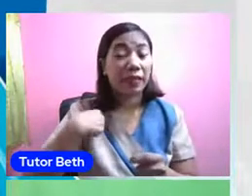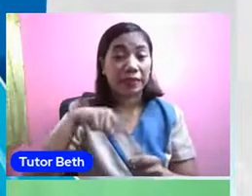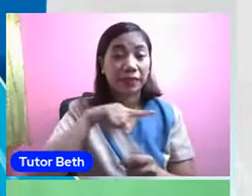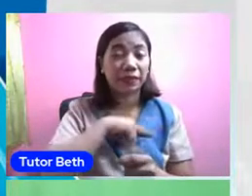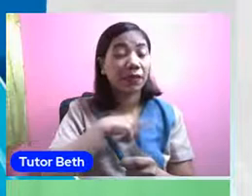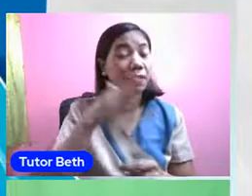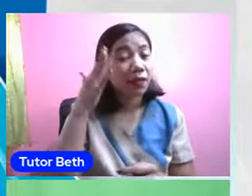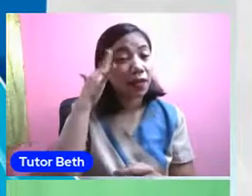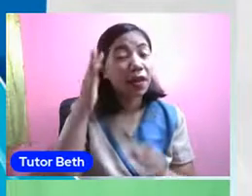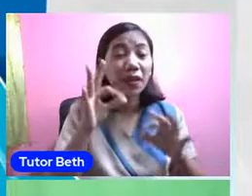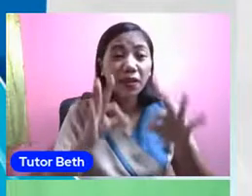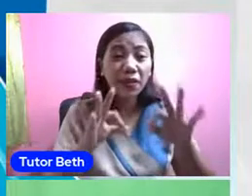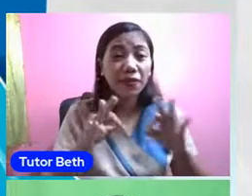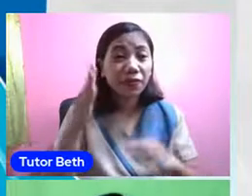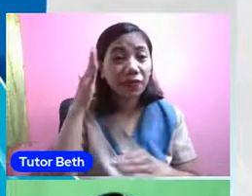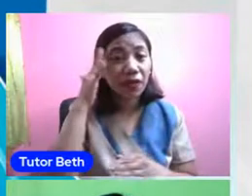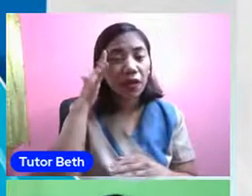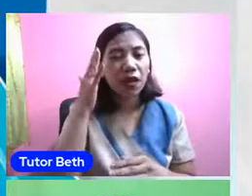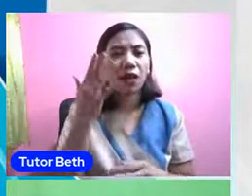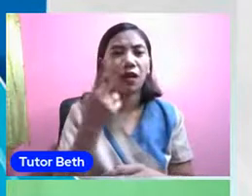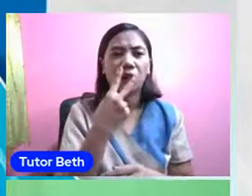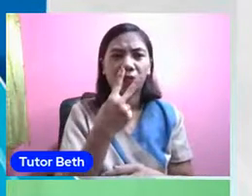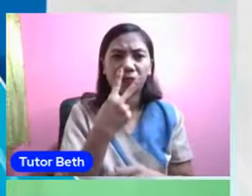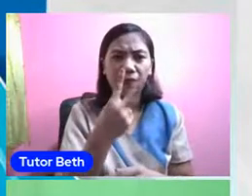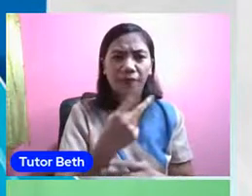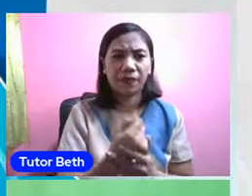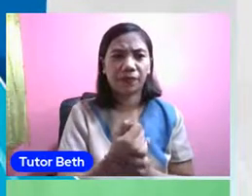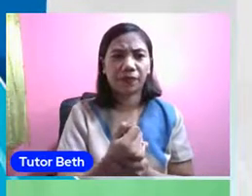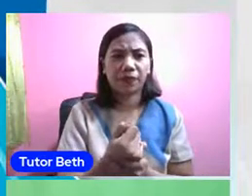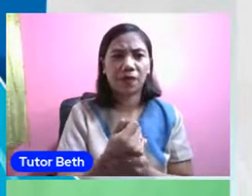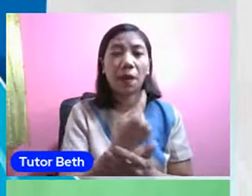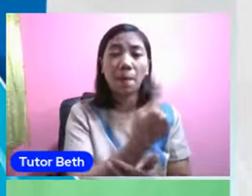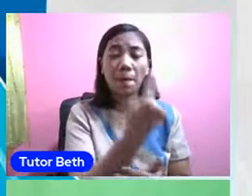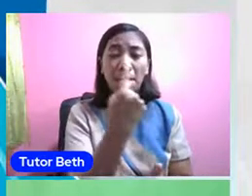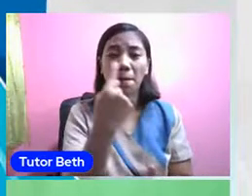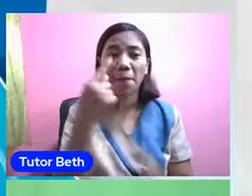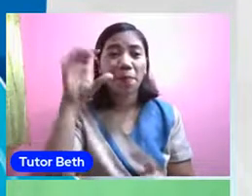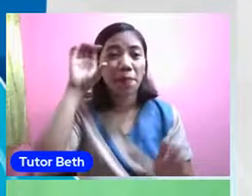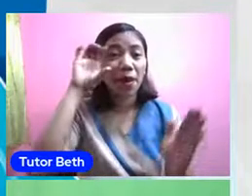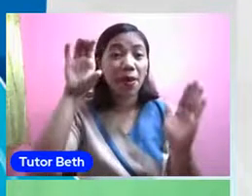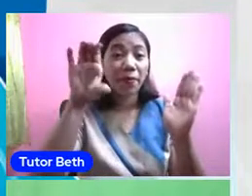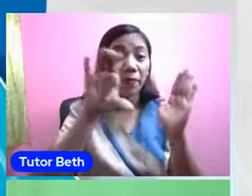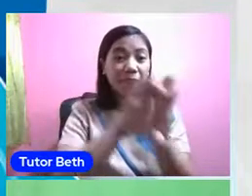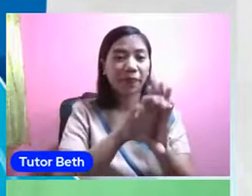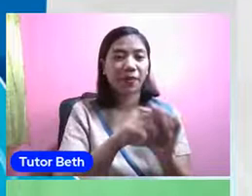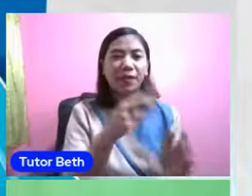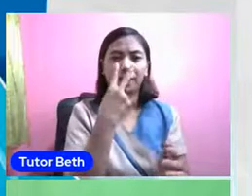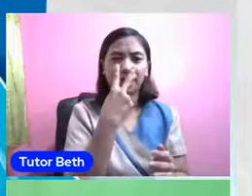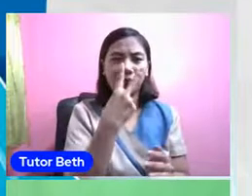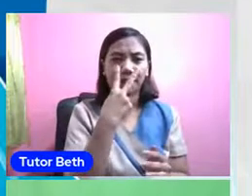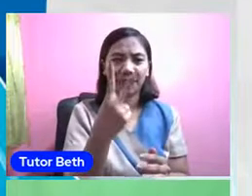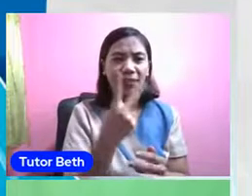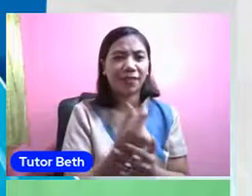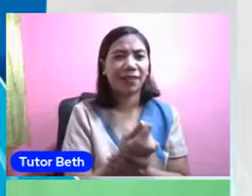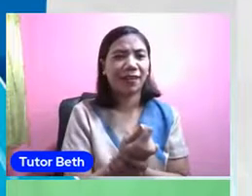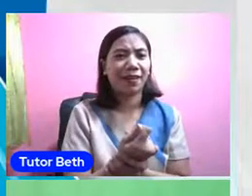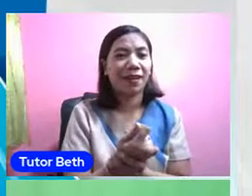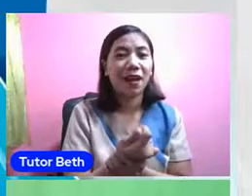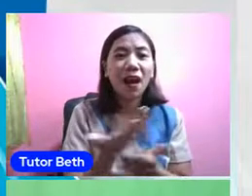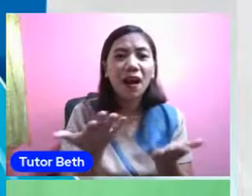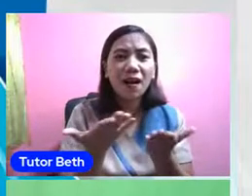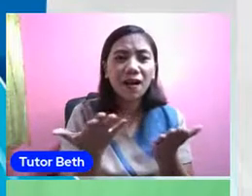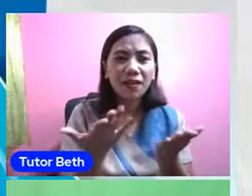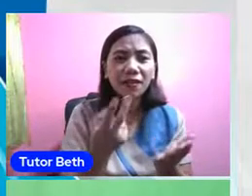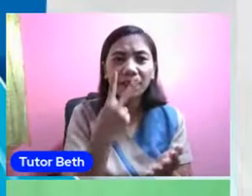nakikita nyo sa bawat larawan. So, tignan nyo nga maigi, ano ba yung nakikita nyo sa larawan?